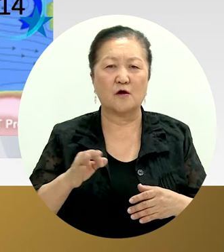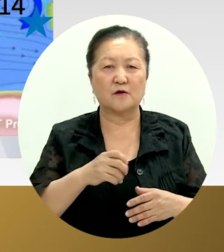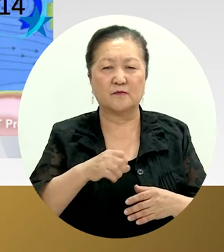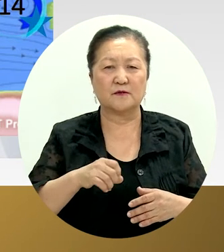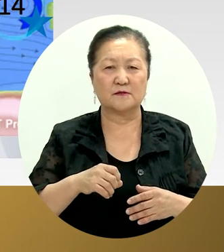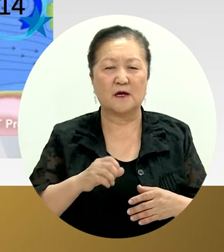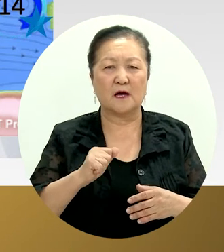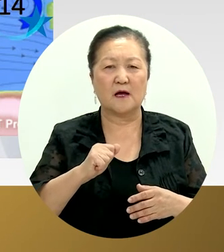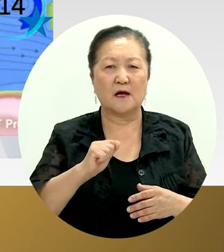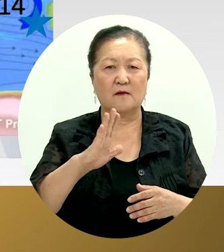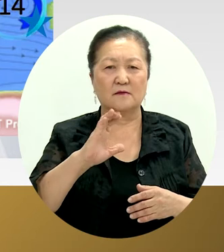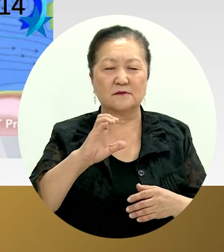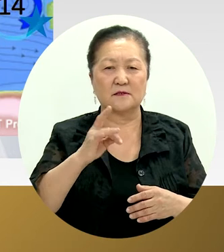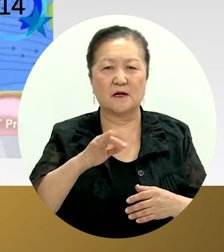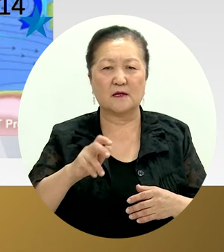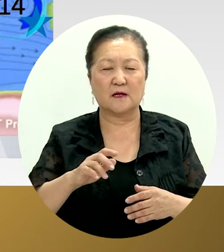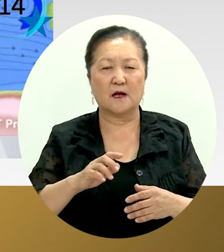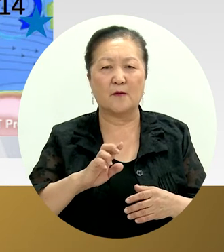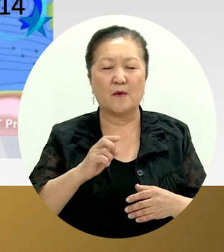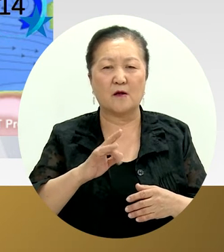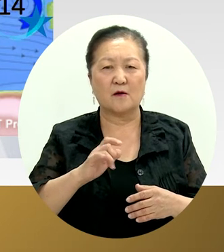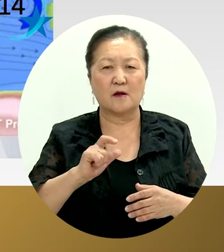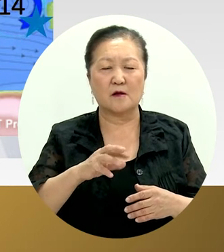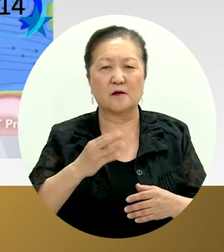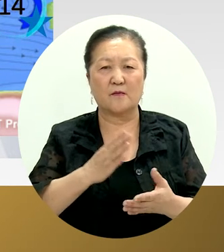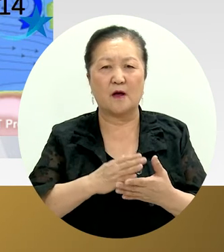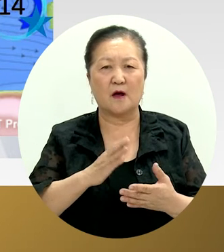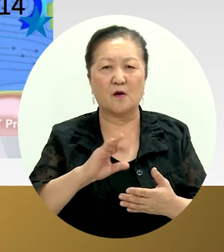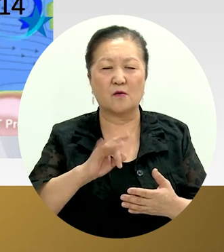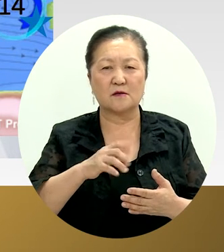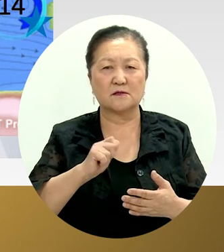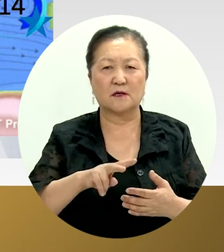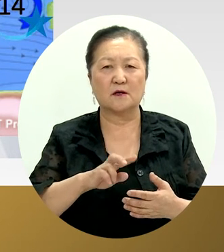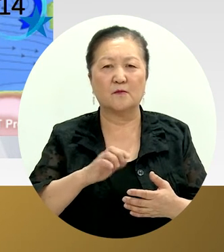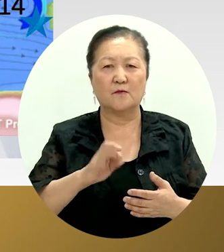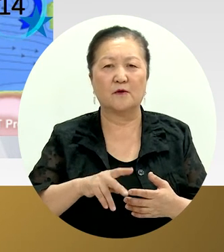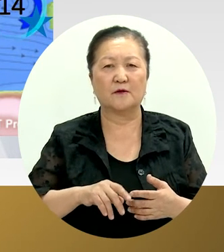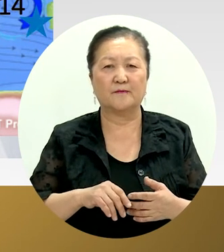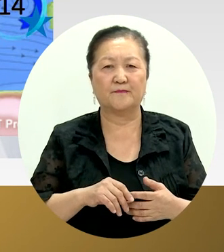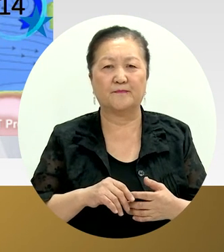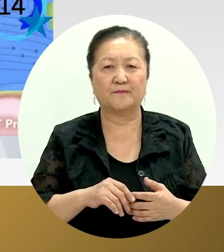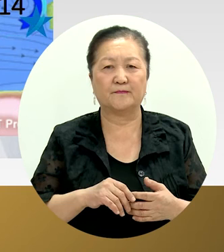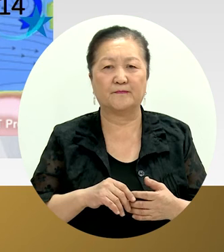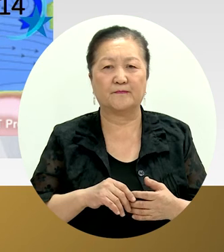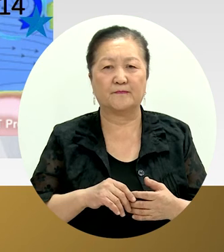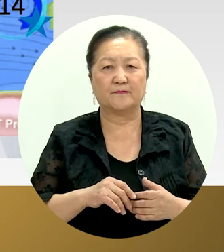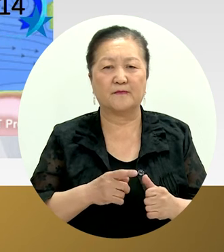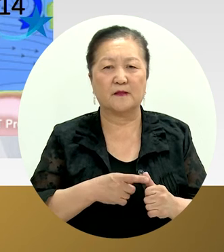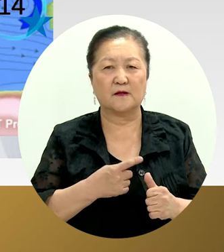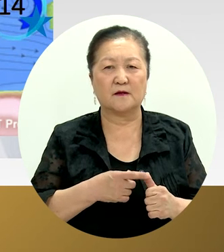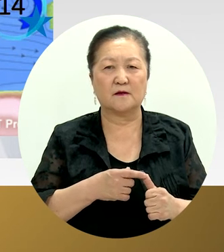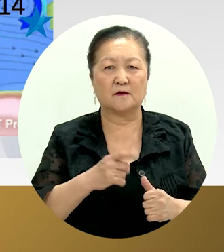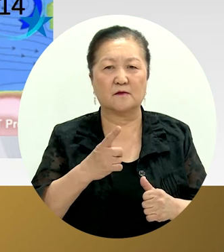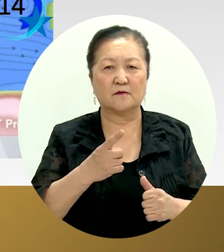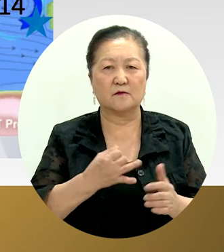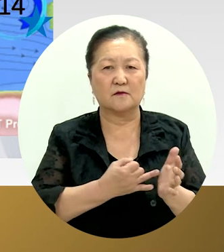тэмдэглэсэн Австралийн баруун өргөд байгаа бүс нутгуудын энэ урсгалыг хараарай. За энэ урсгалын нэрийг